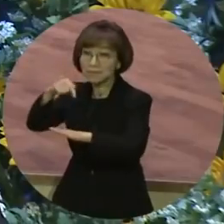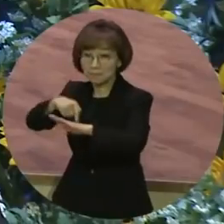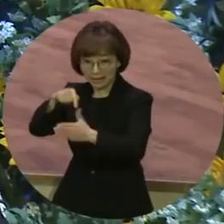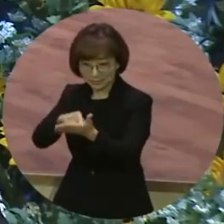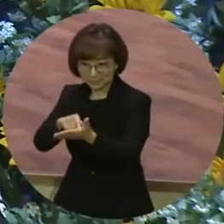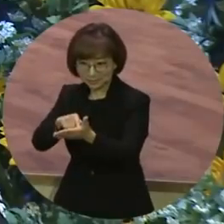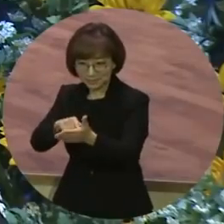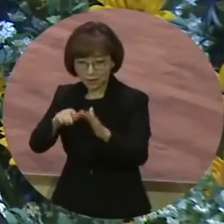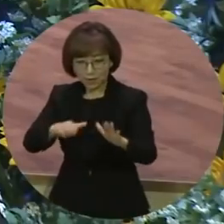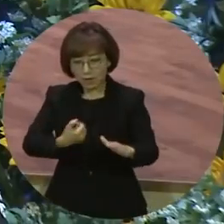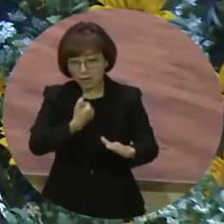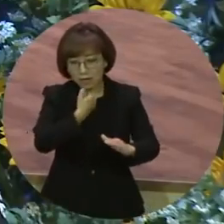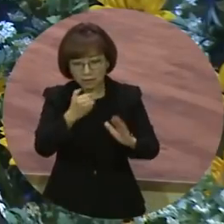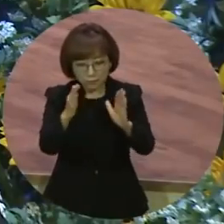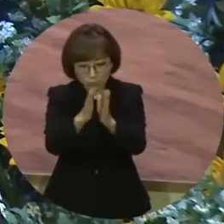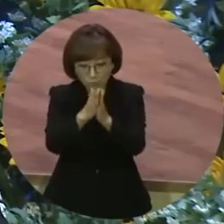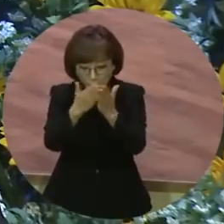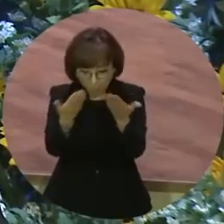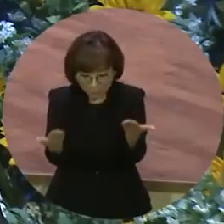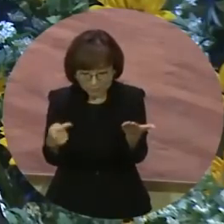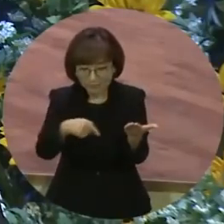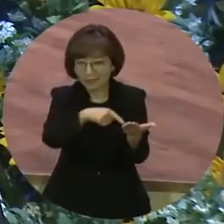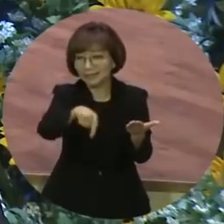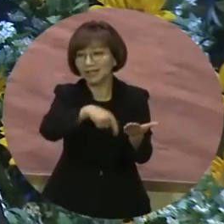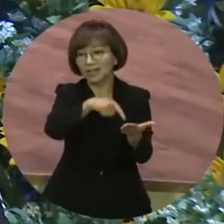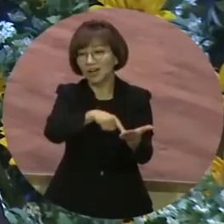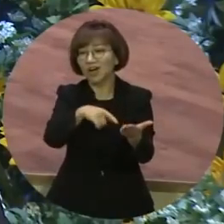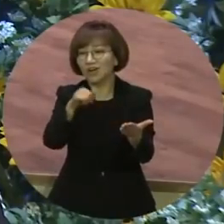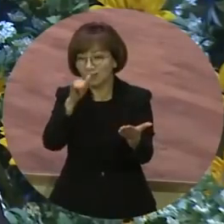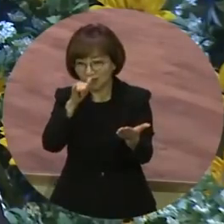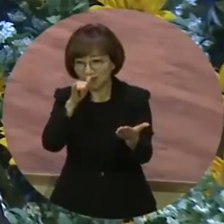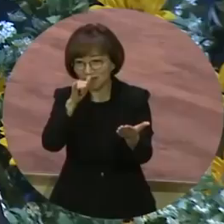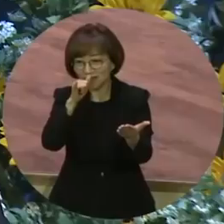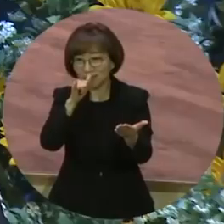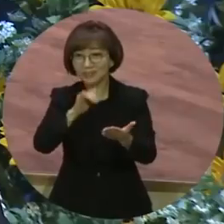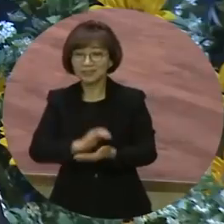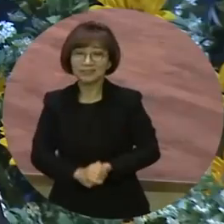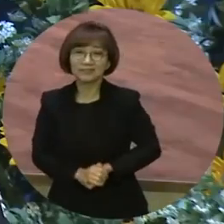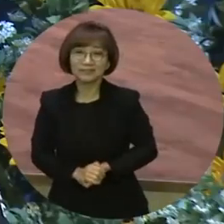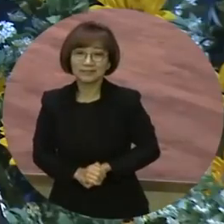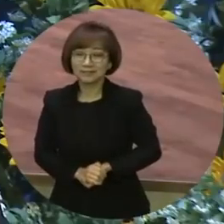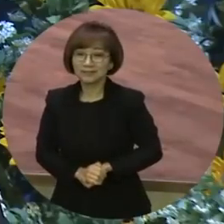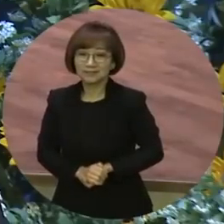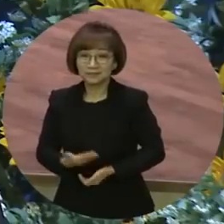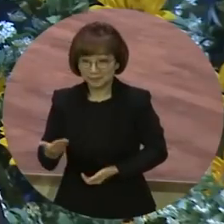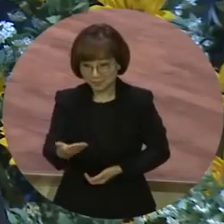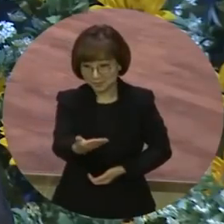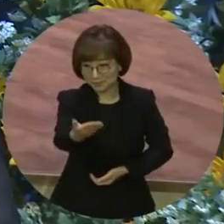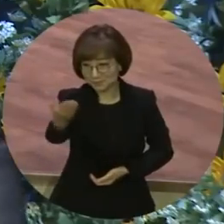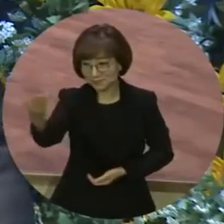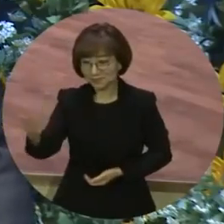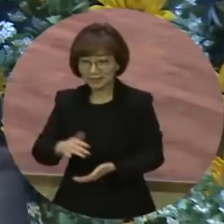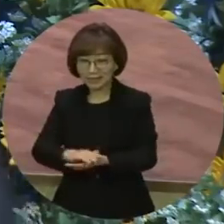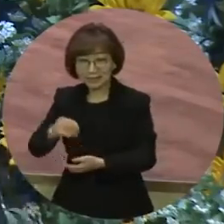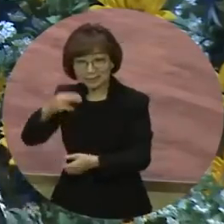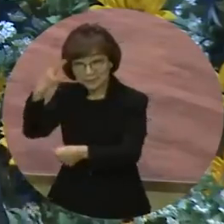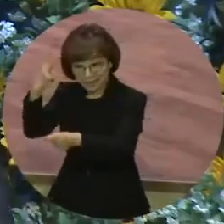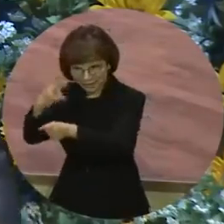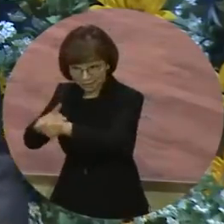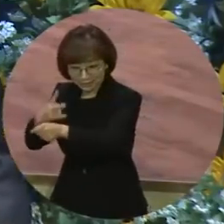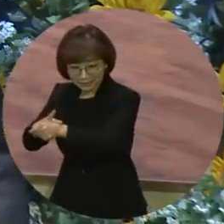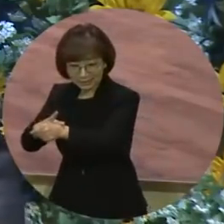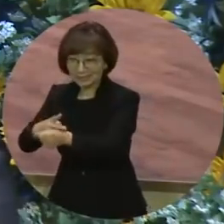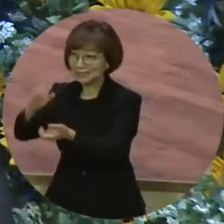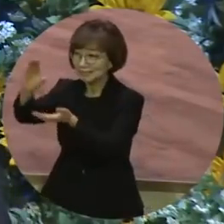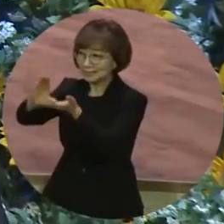이 영적인 배경이 되어 있다. 그런 말씀입니다. 오늘 말씀을 통해서 영계의 성도들, 사도 바울이